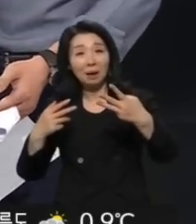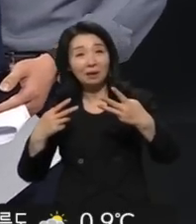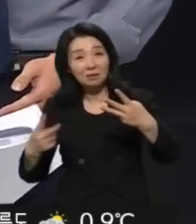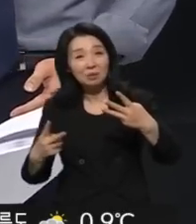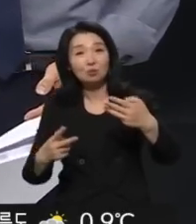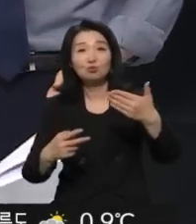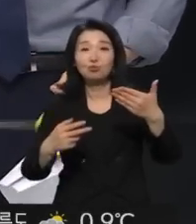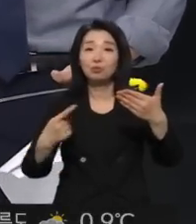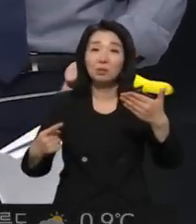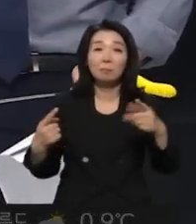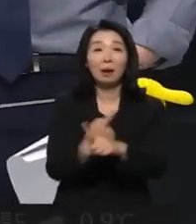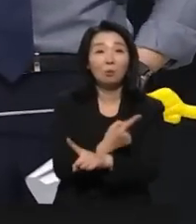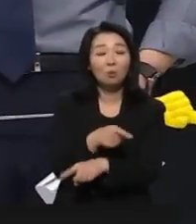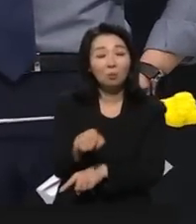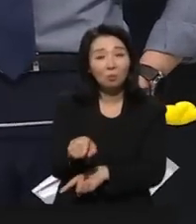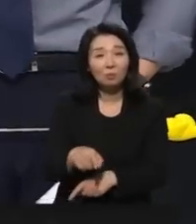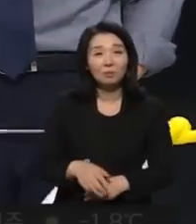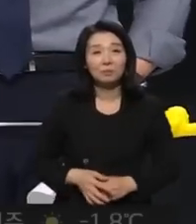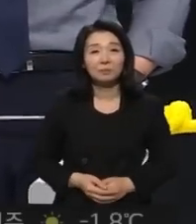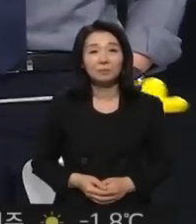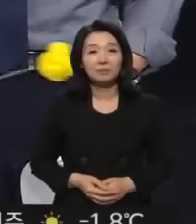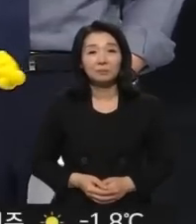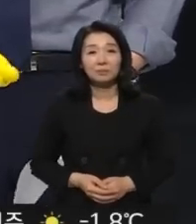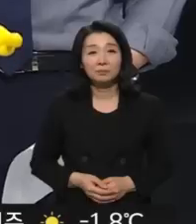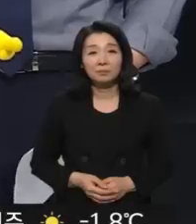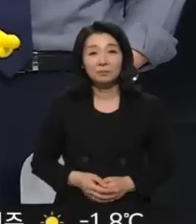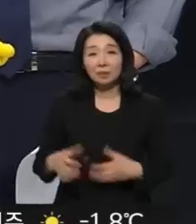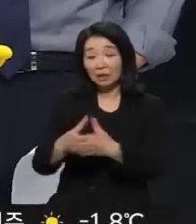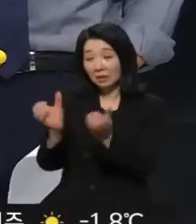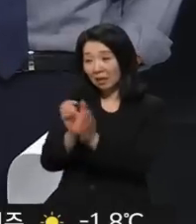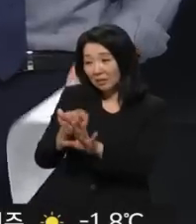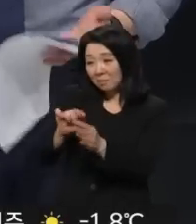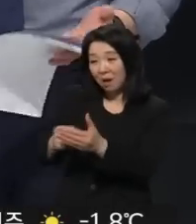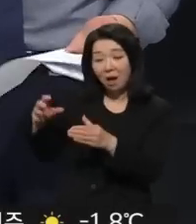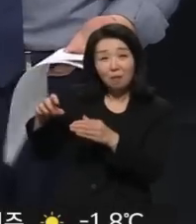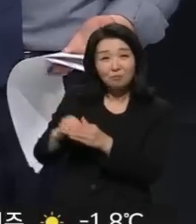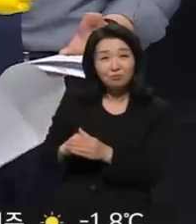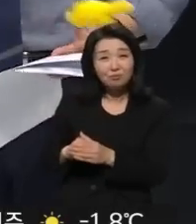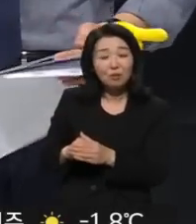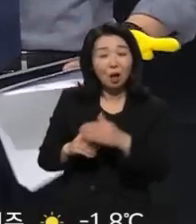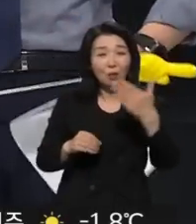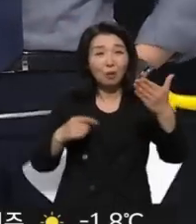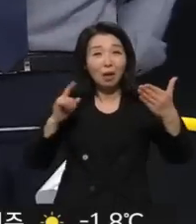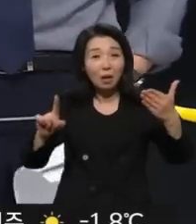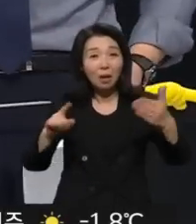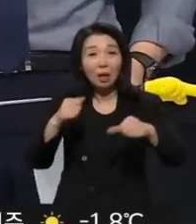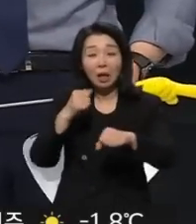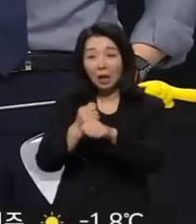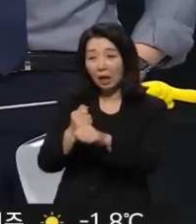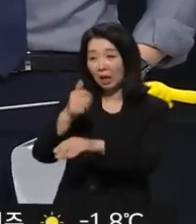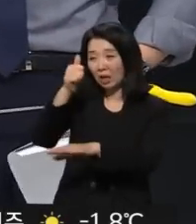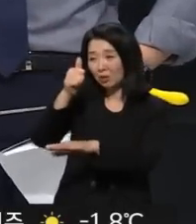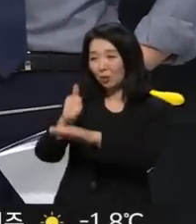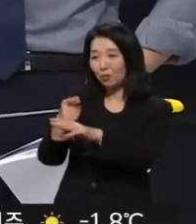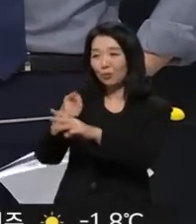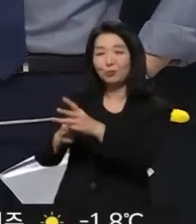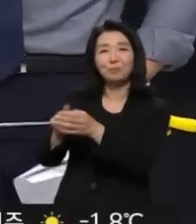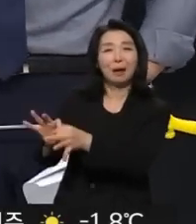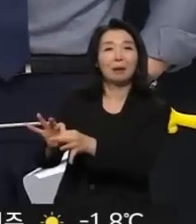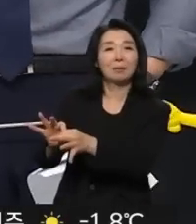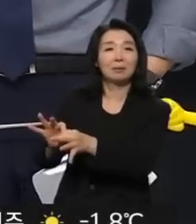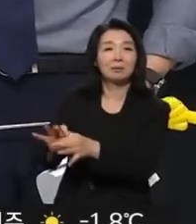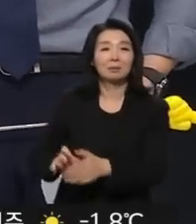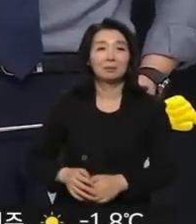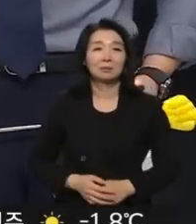1로 바꾸는 게 이 논의의 핵심인데요. 당심 반영 비율이 높을수록 이 윤심의 영향력이 커질 수 있기